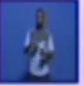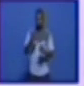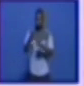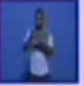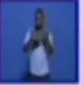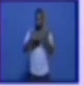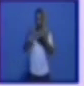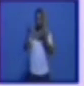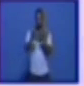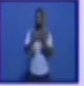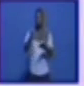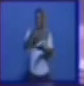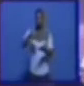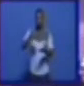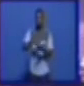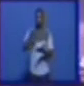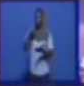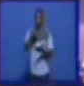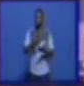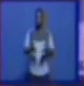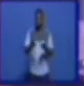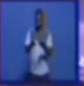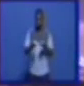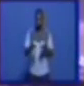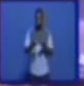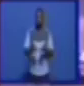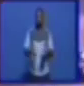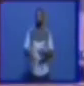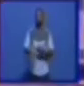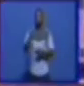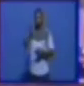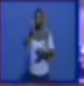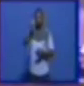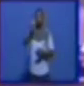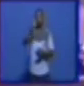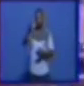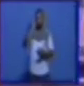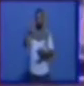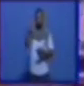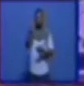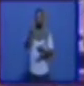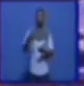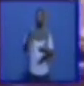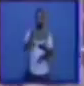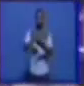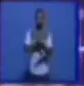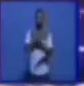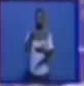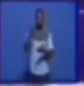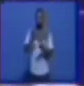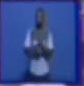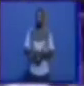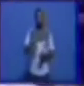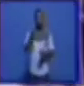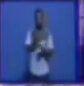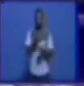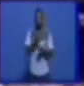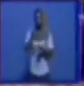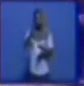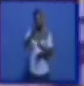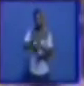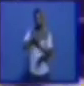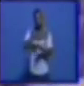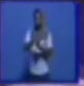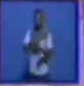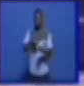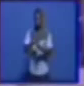total 3 milliards de francs CFA. Les travaux piétinent encore. L'infrastructure devrait